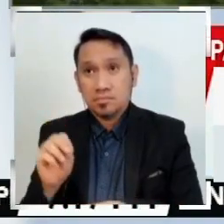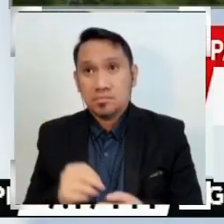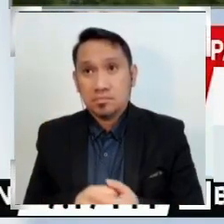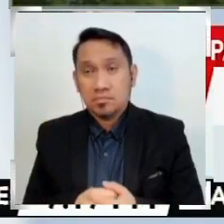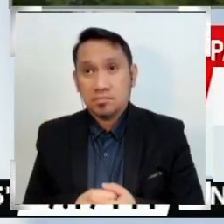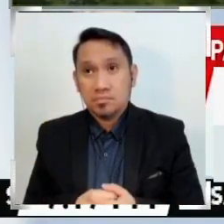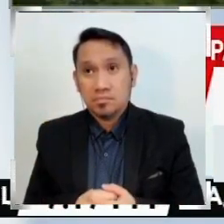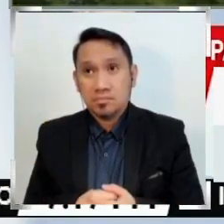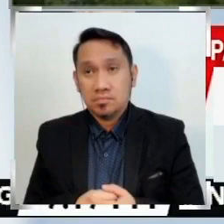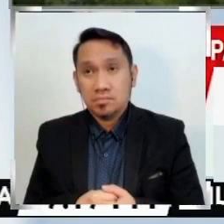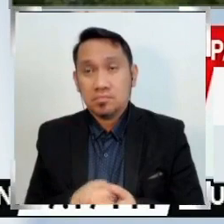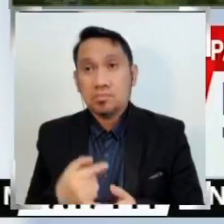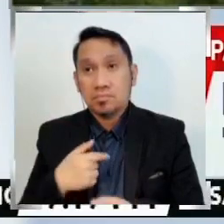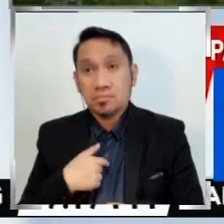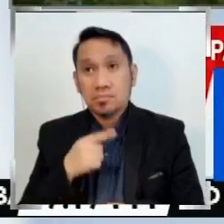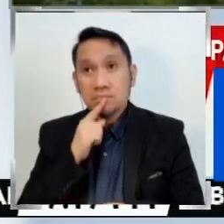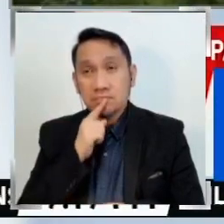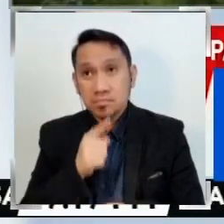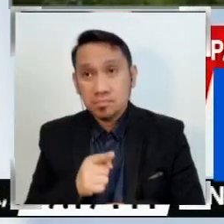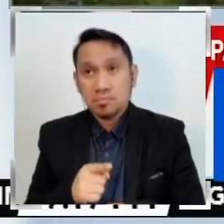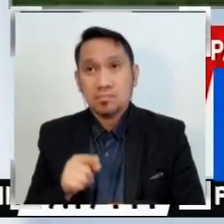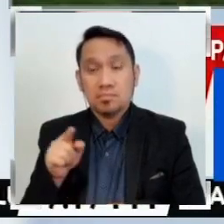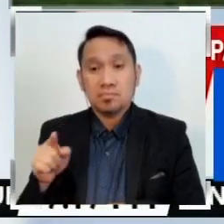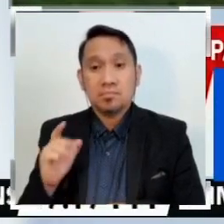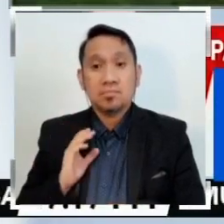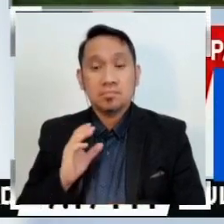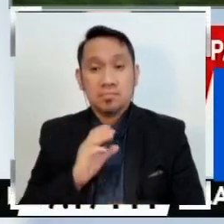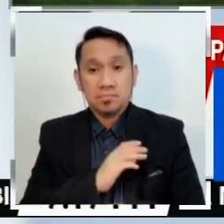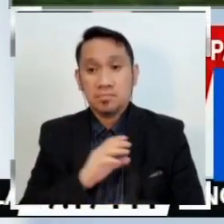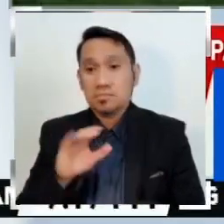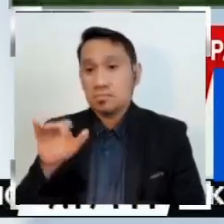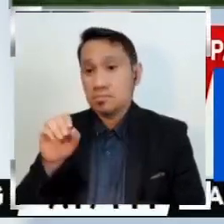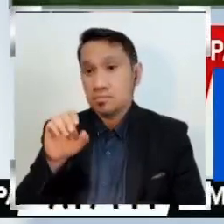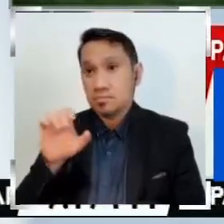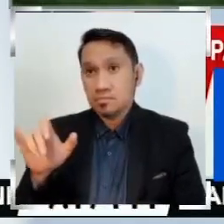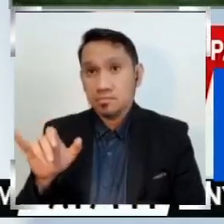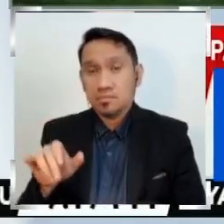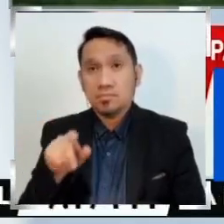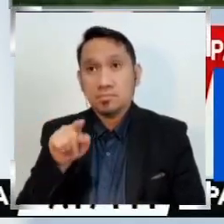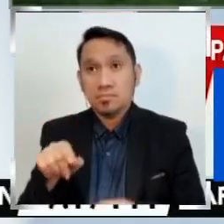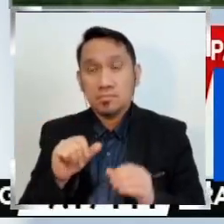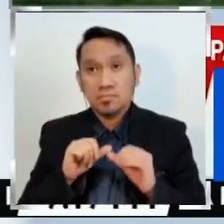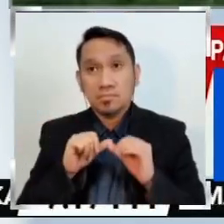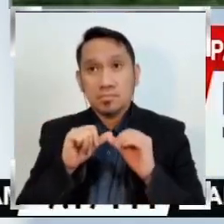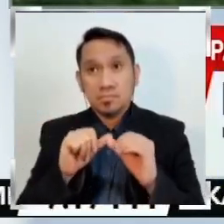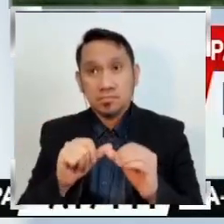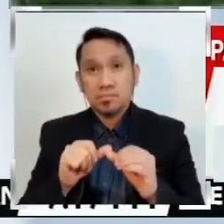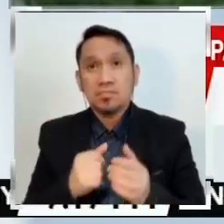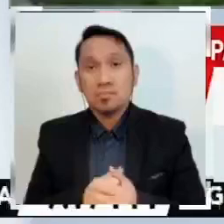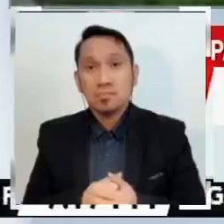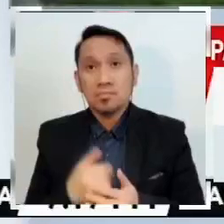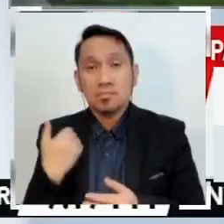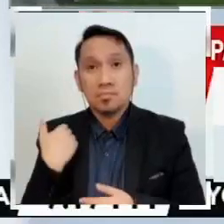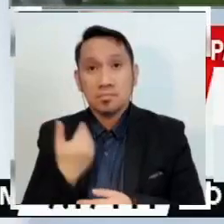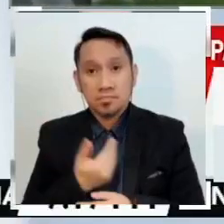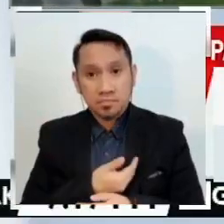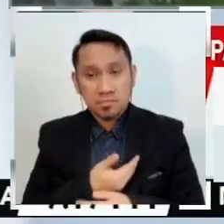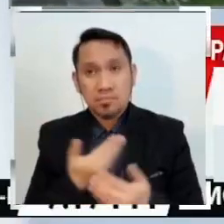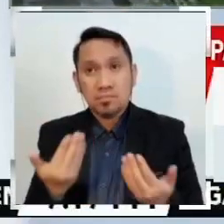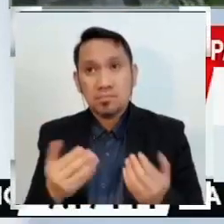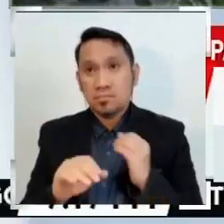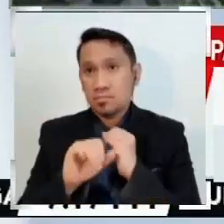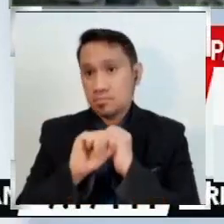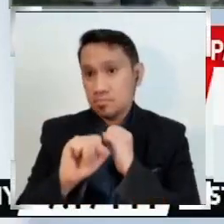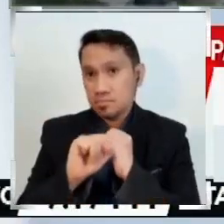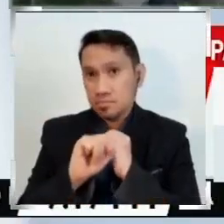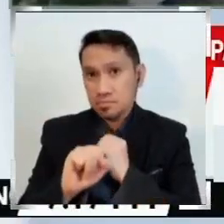So I assure Congressman Joey Salceda na patuloy po yung ating effort to promote